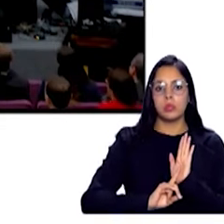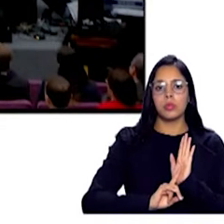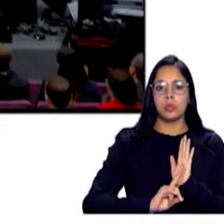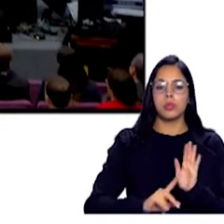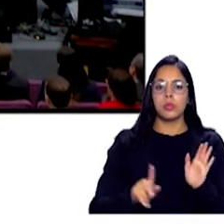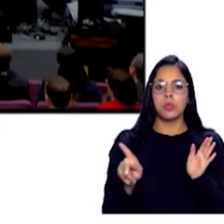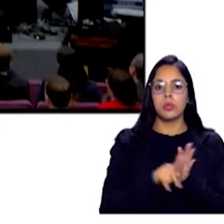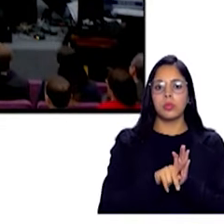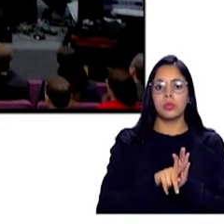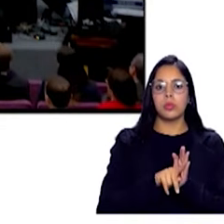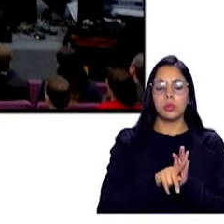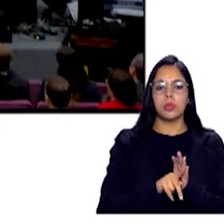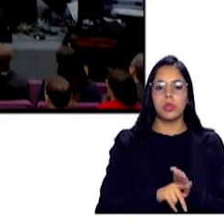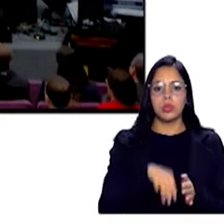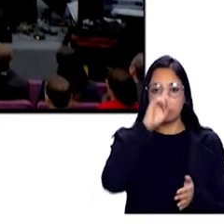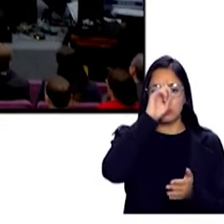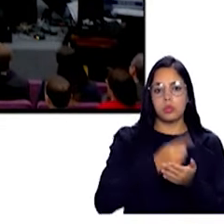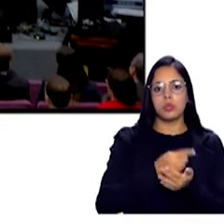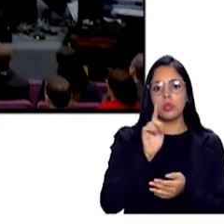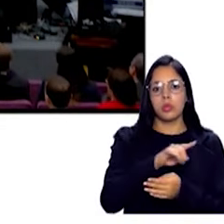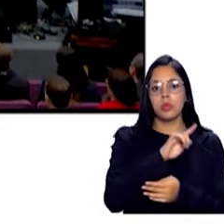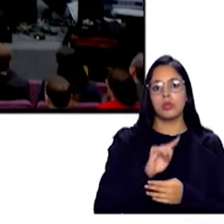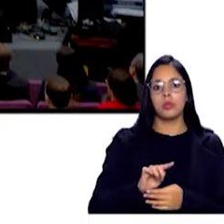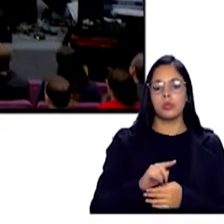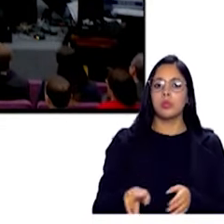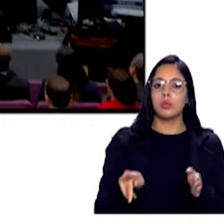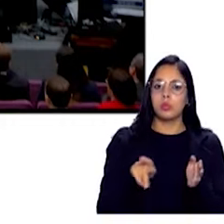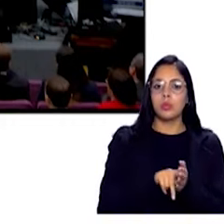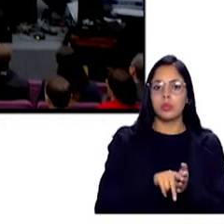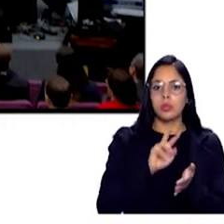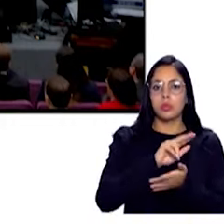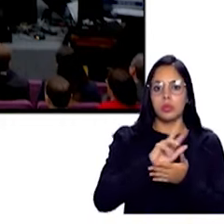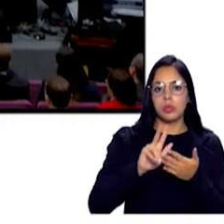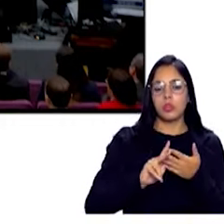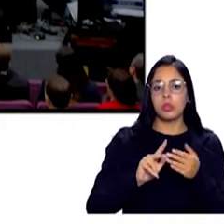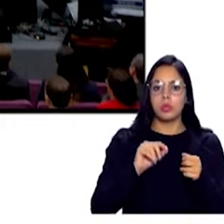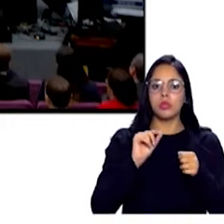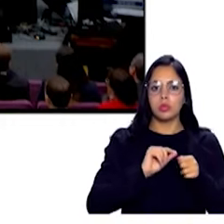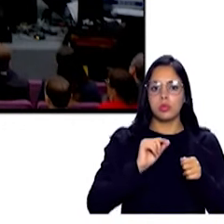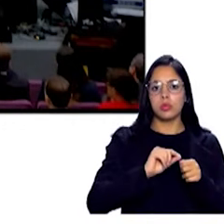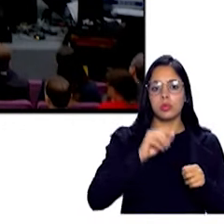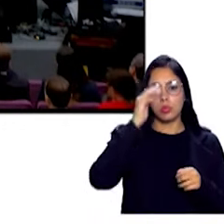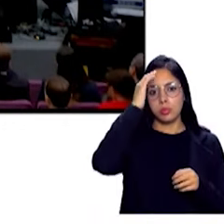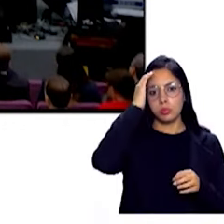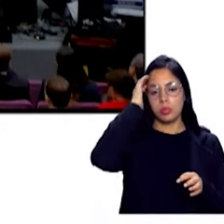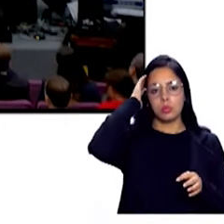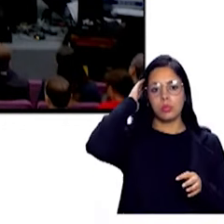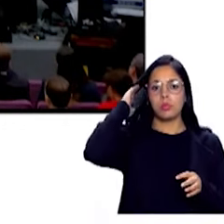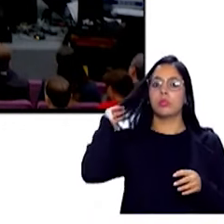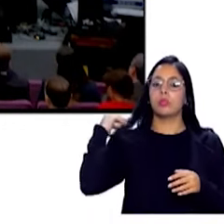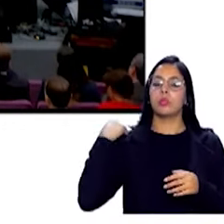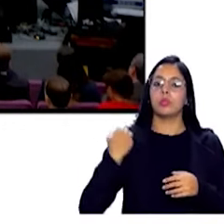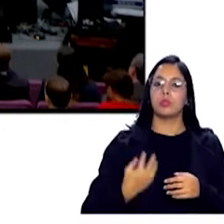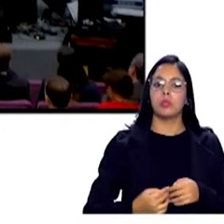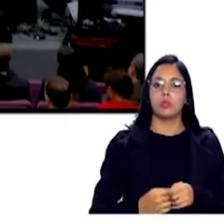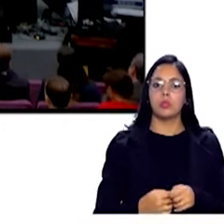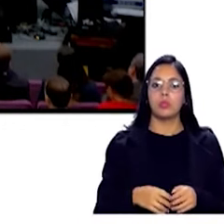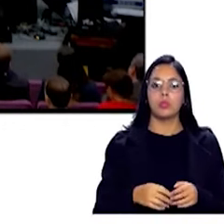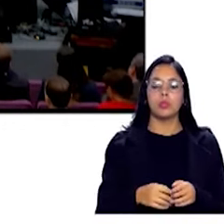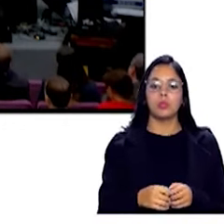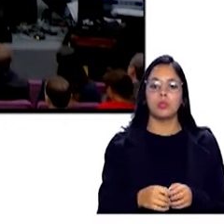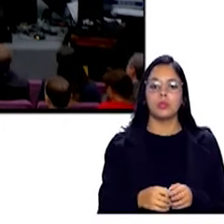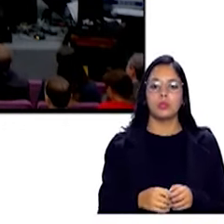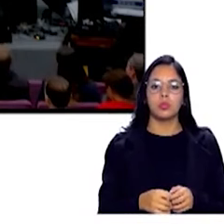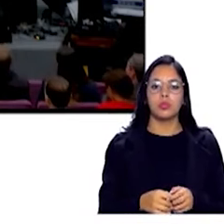quantitativi di durata non cita mai l'articolo 360 Bis cita altre norme ma l'articolo 360